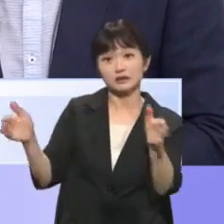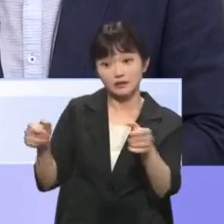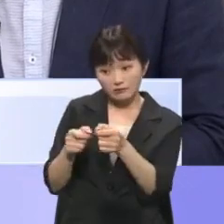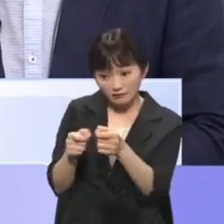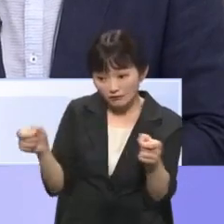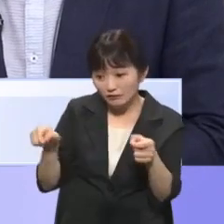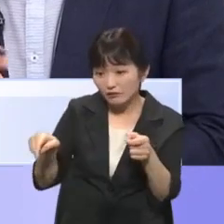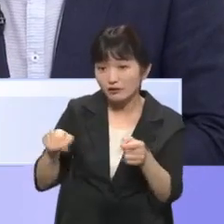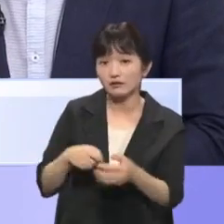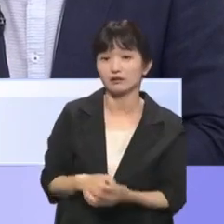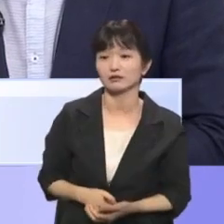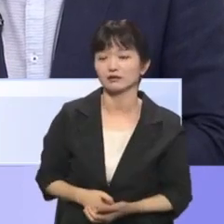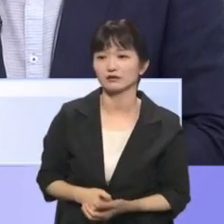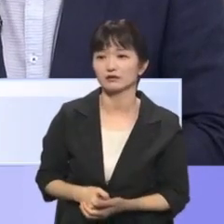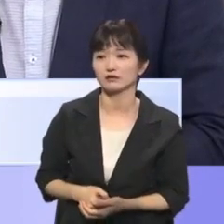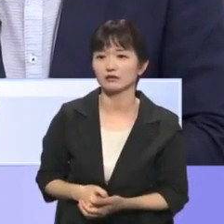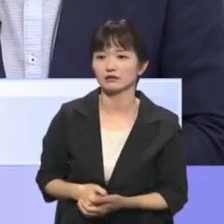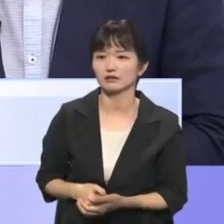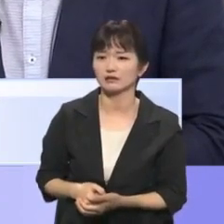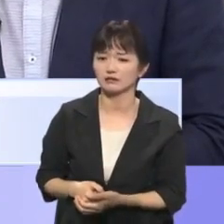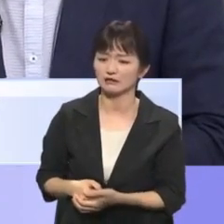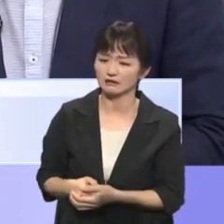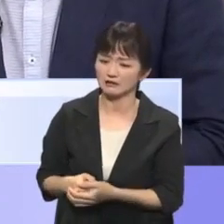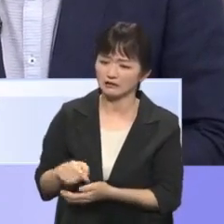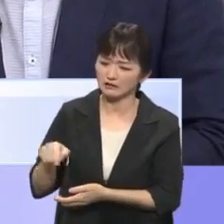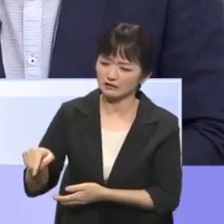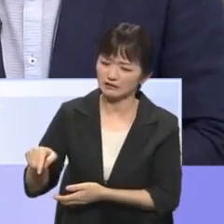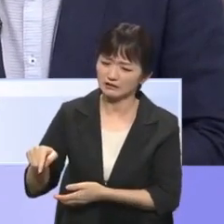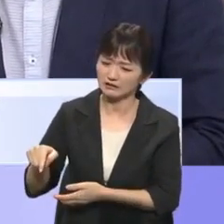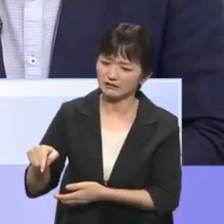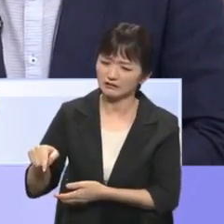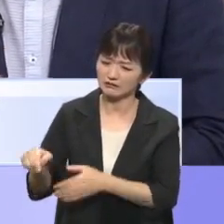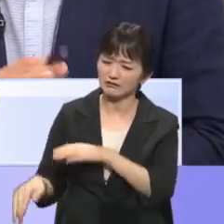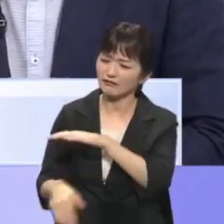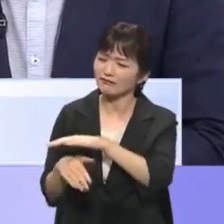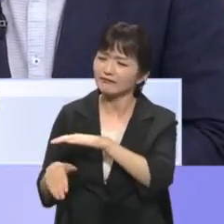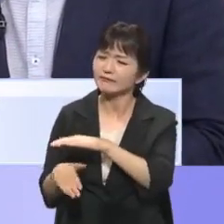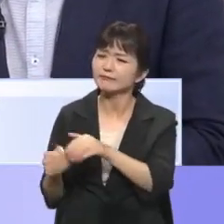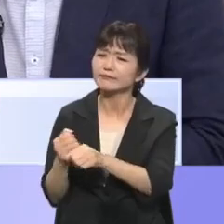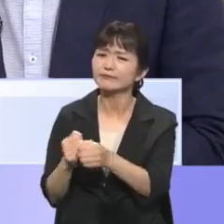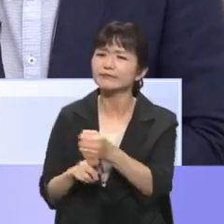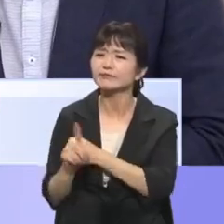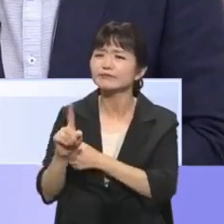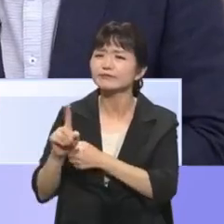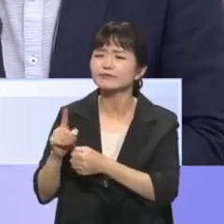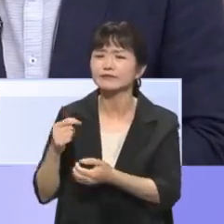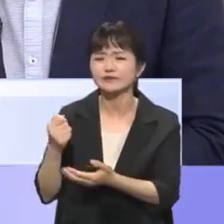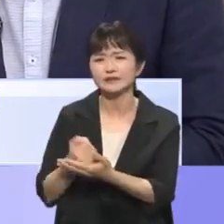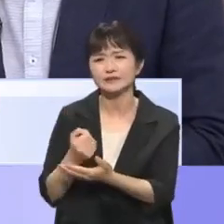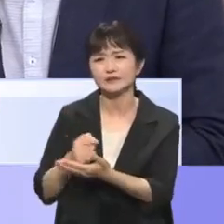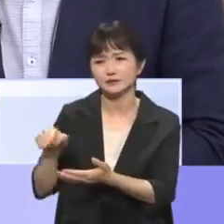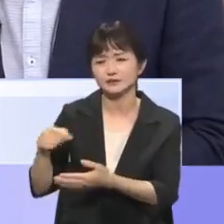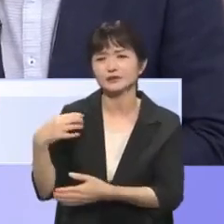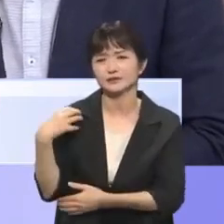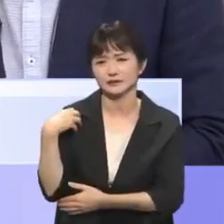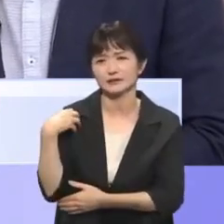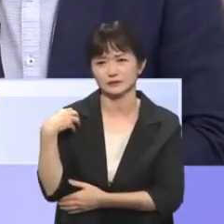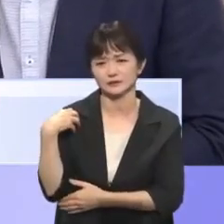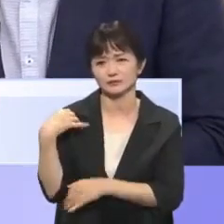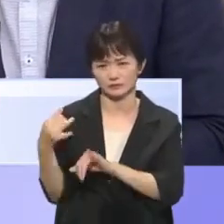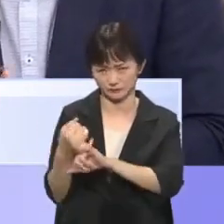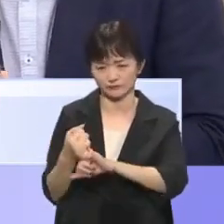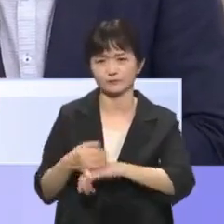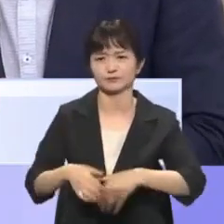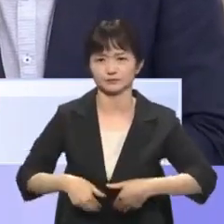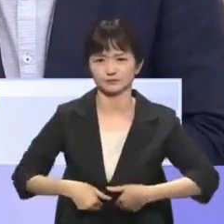왜 이렇게 뿐이 치러지지 못했는가에 대한 것을 다시 한번 반추하면서 거기에 대한 책임을 분명히 물어야